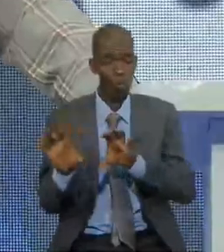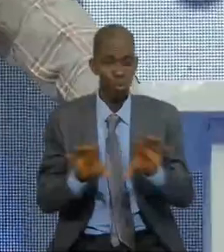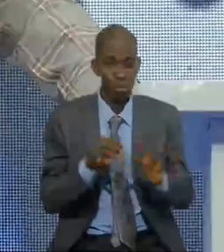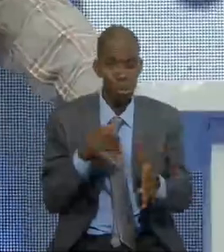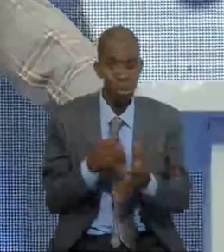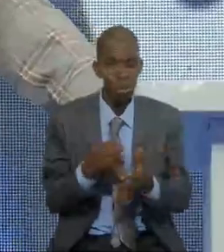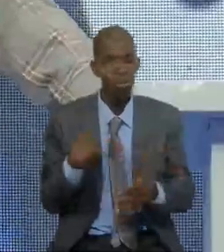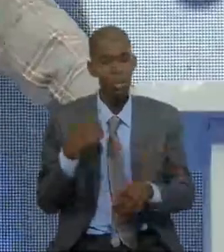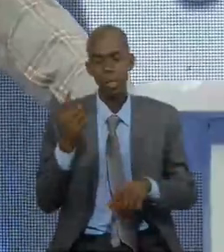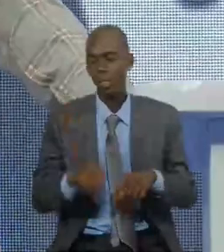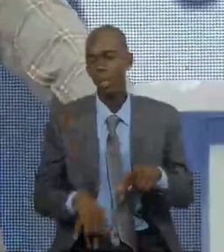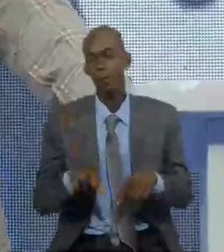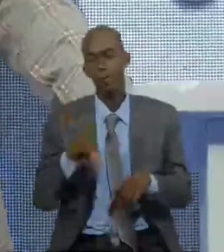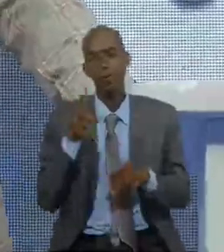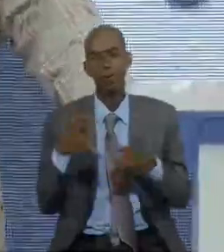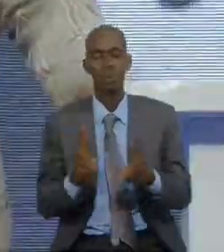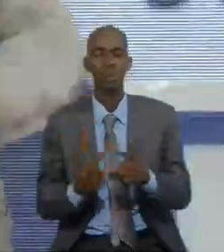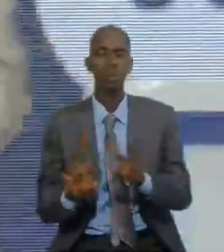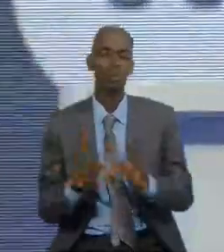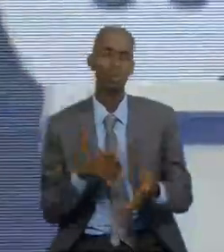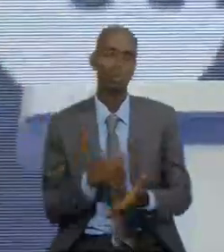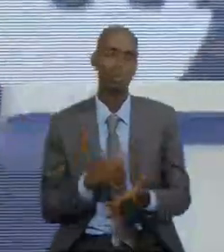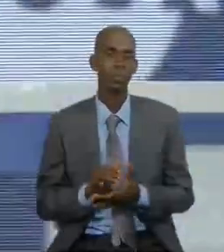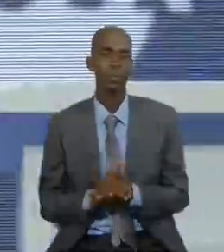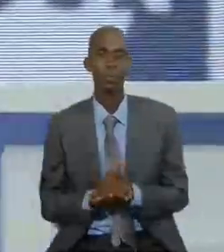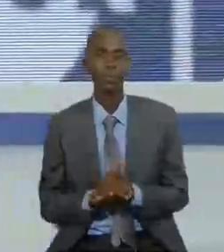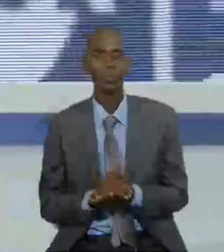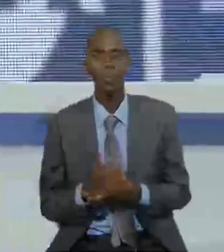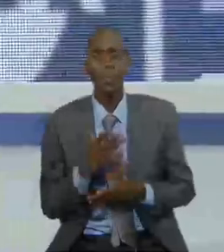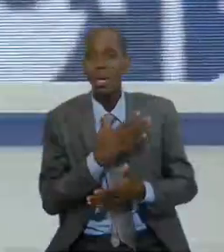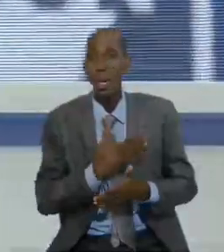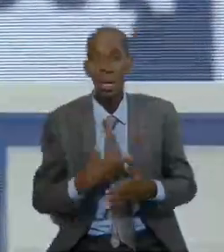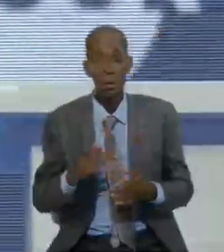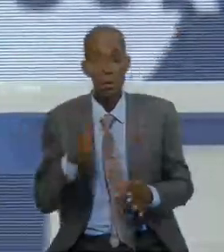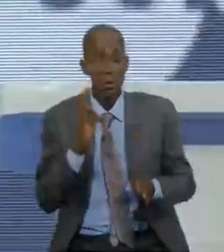mais le chemin pour y parvenir on ne le trouvait pas